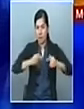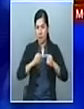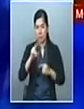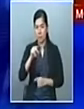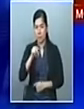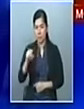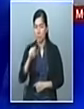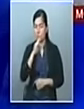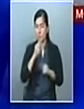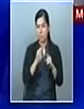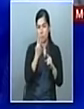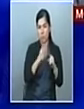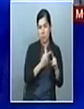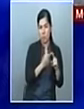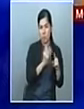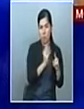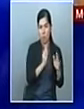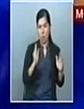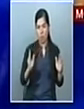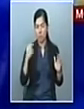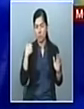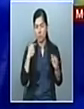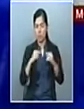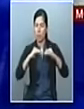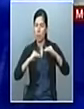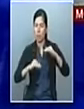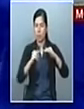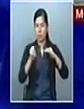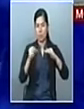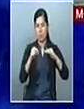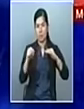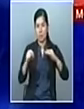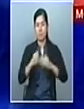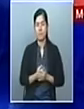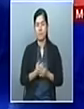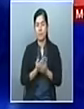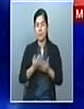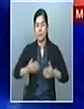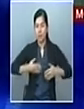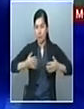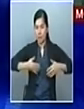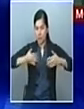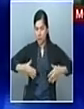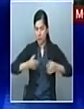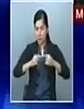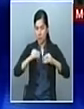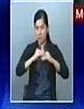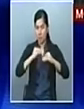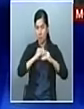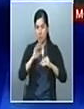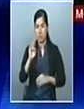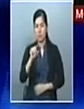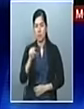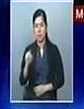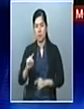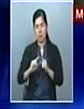ครับ ครึ่งปี Net Profit เนี่ยก็ลดลงนะครับ 10% นะครับแม้ว่ารายได้จะโตขึ้น 7% นะครับสาเหตุที่กำไรออกมาน